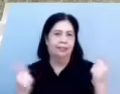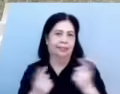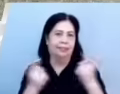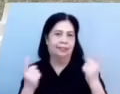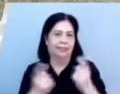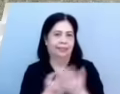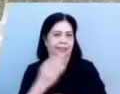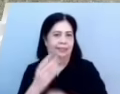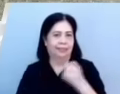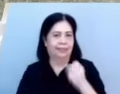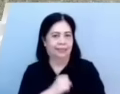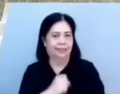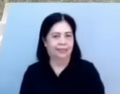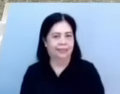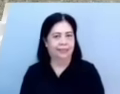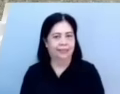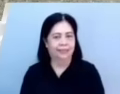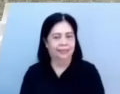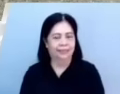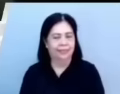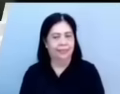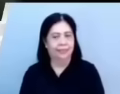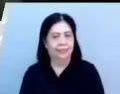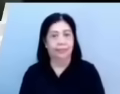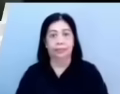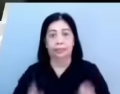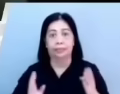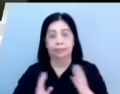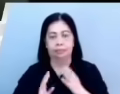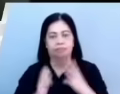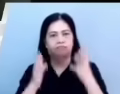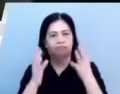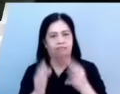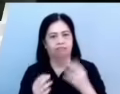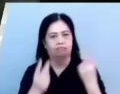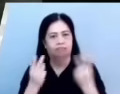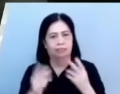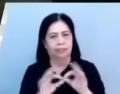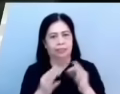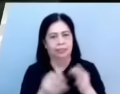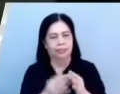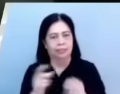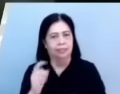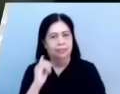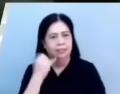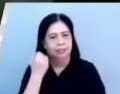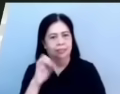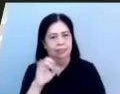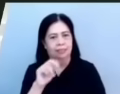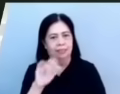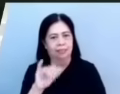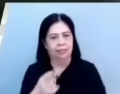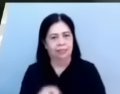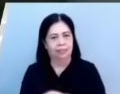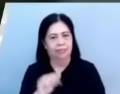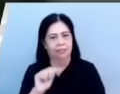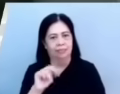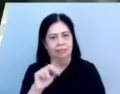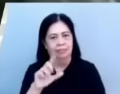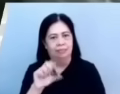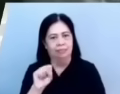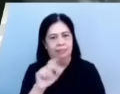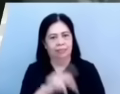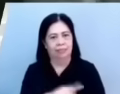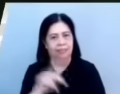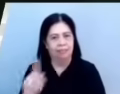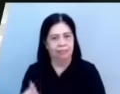taon. Sa Baguio City, piniling mamasyal ng mag-anak ni Jenny Tonggol mula Angeles City, Pampanga para sa